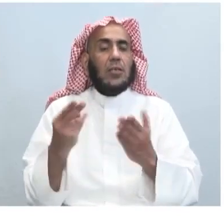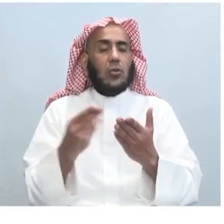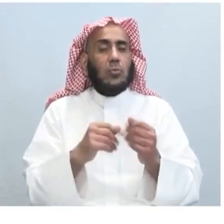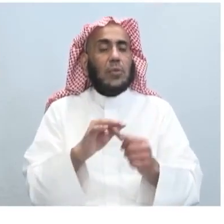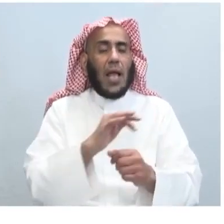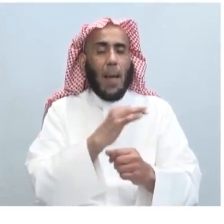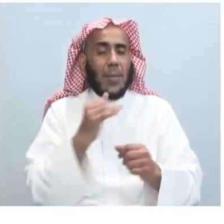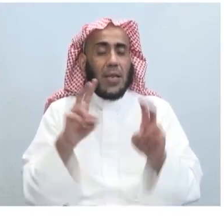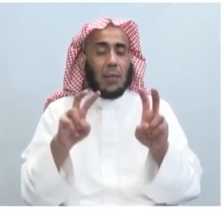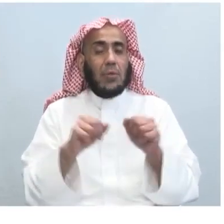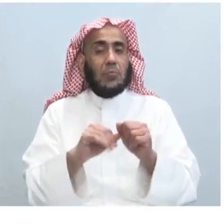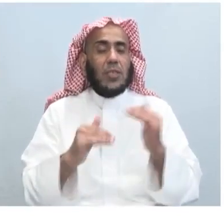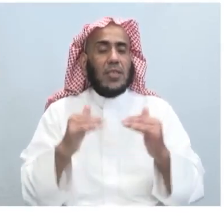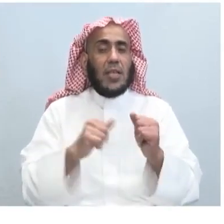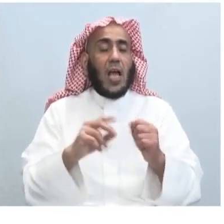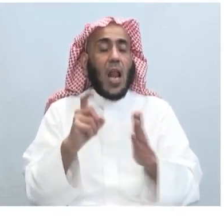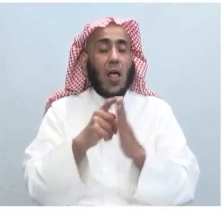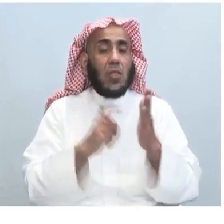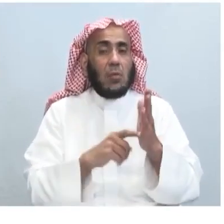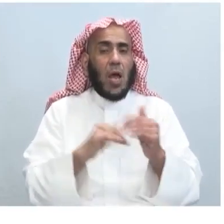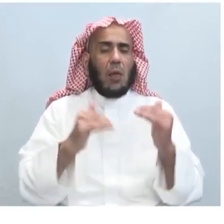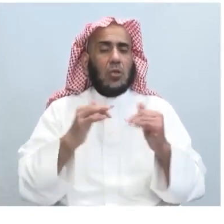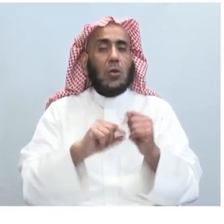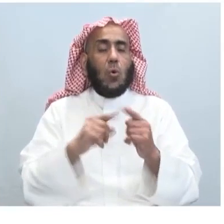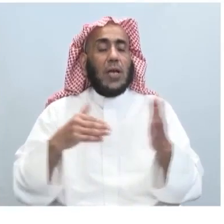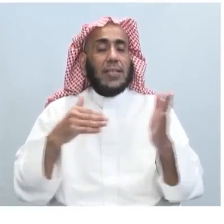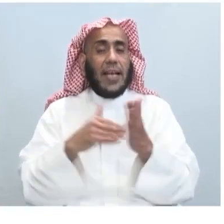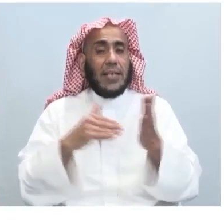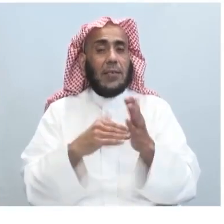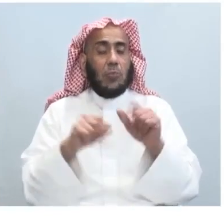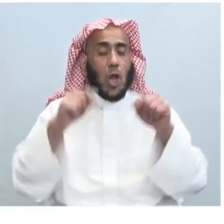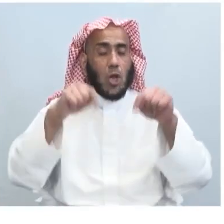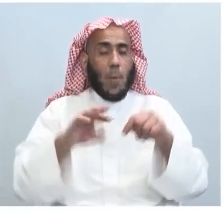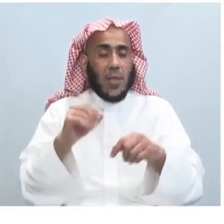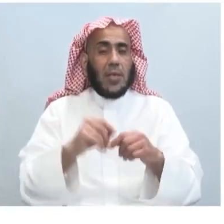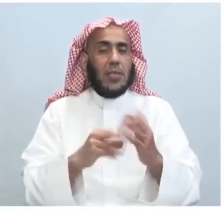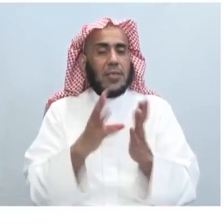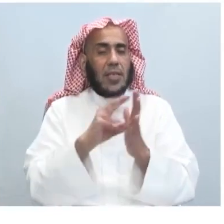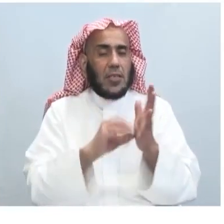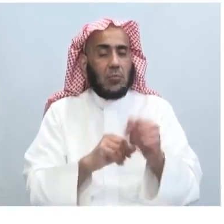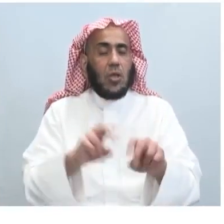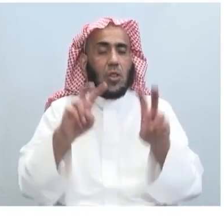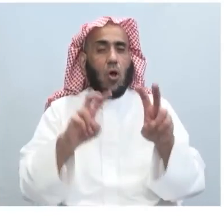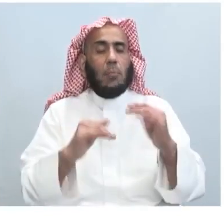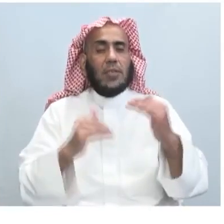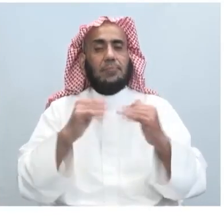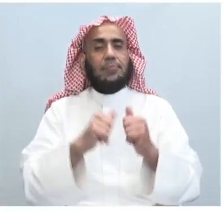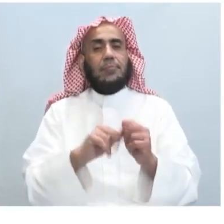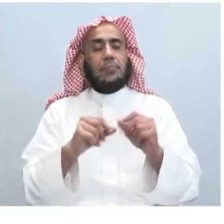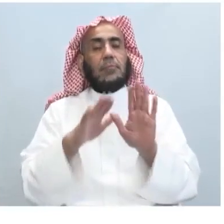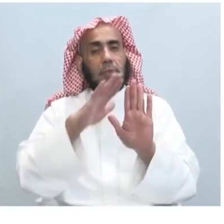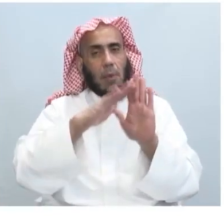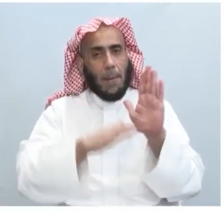تعابير ثابته تعابير الاتزان الانظمه المتزنه وانتهينا منه اليوم باذن الله تحسب ثوابت الاتزان من